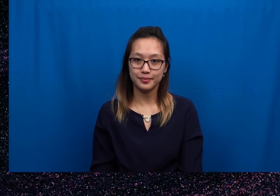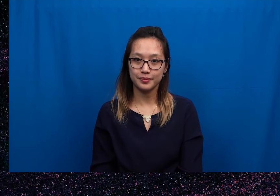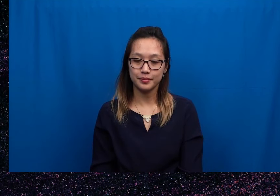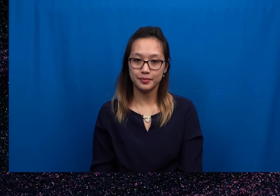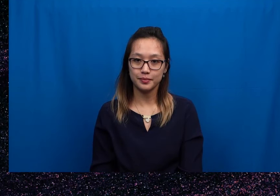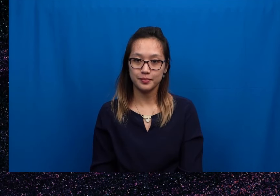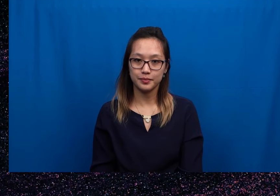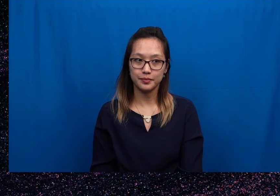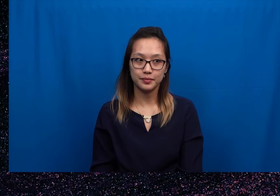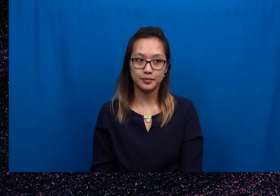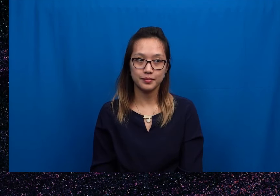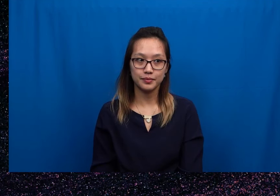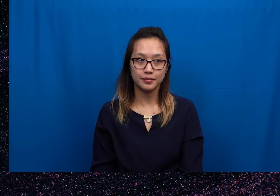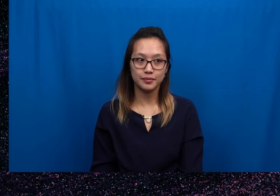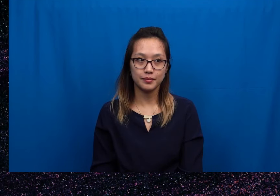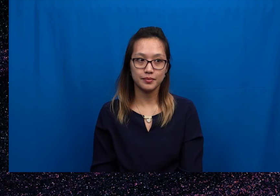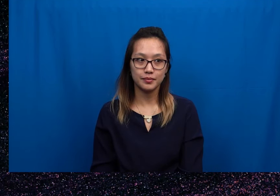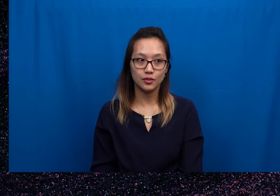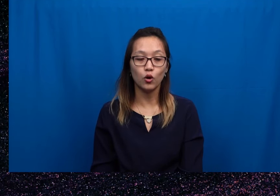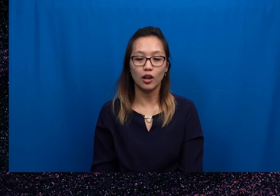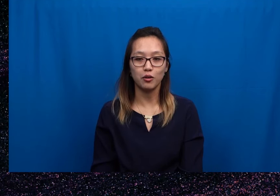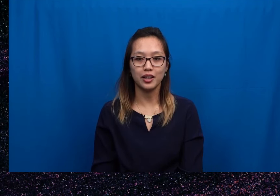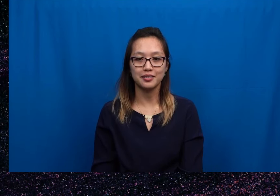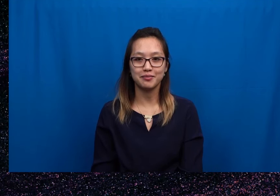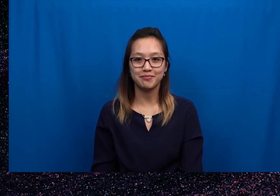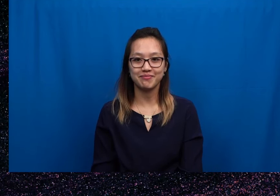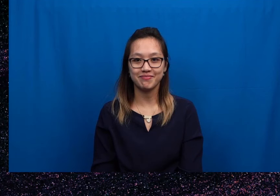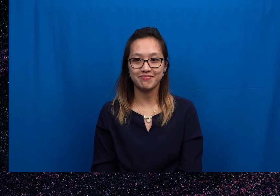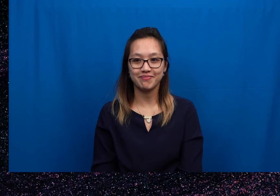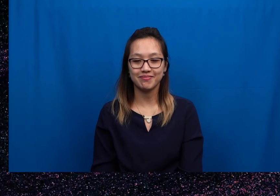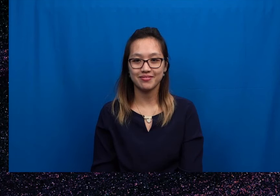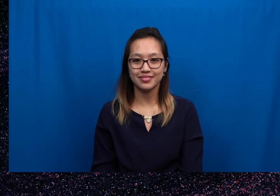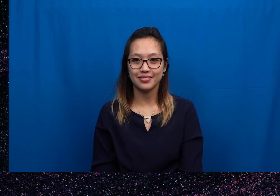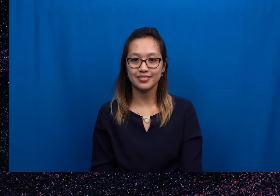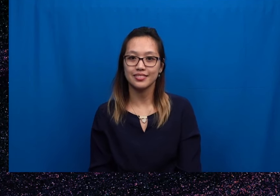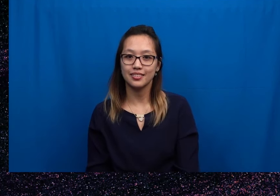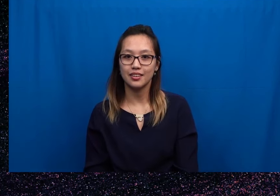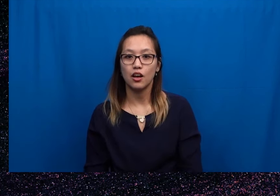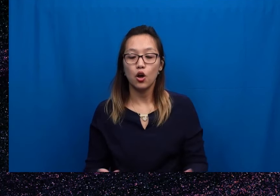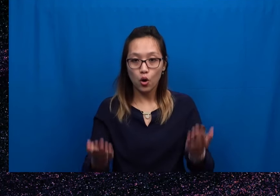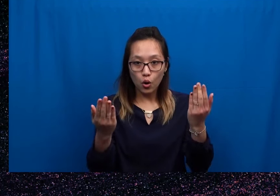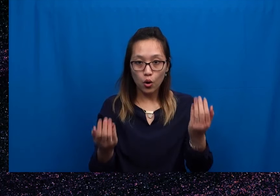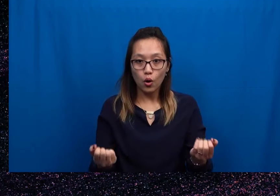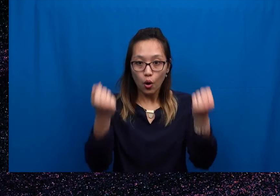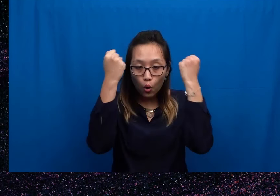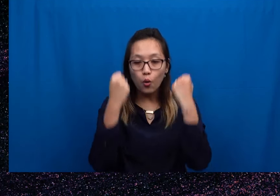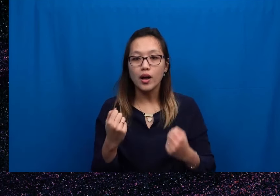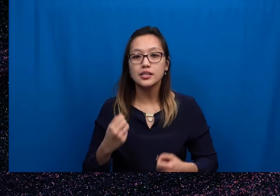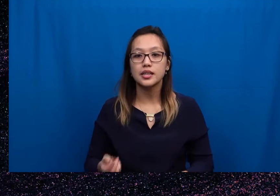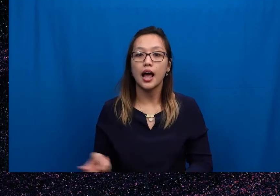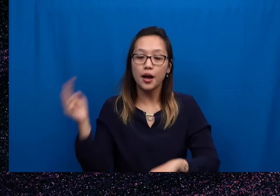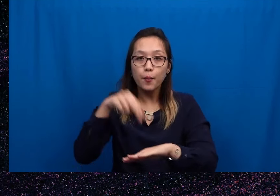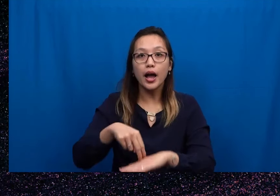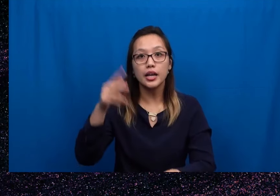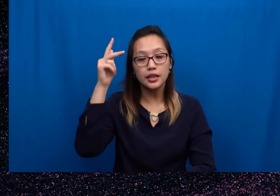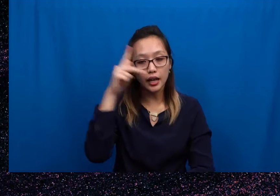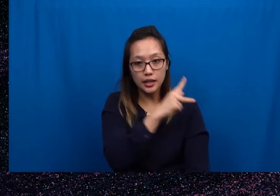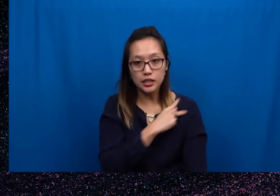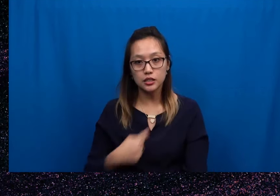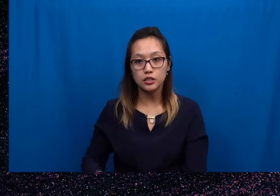dari kuasa kebangkitan Kristus itu adalah bahwa kuasa kebangkitan Kristus itu adalah kuasa